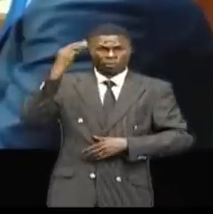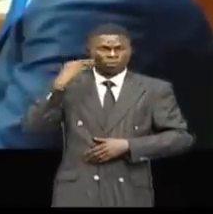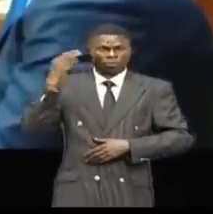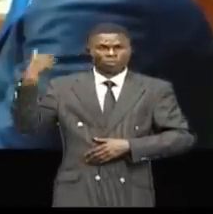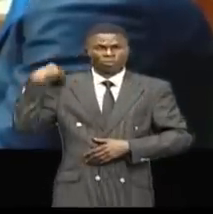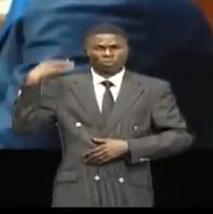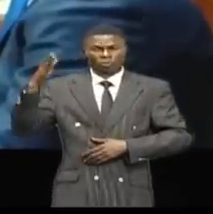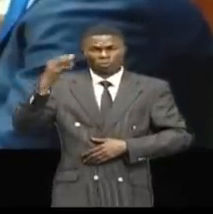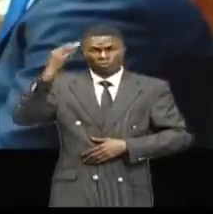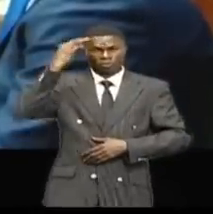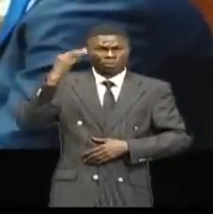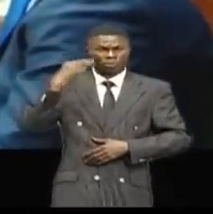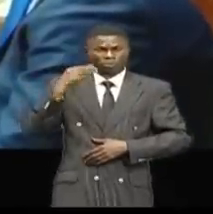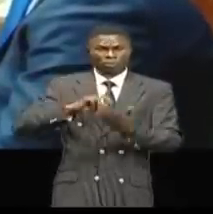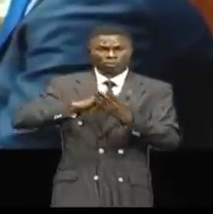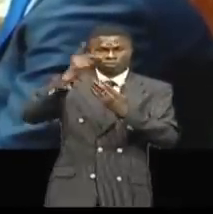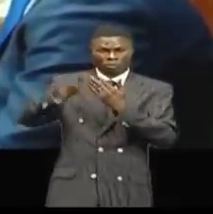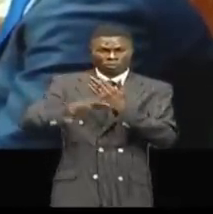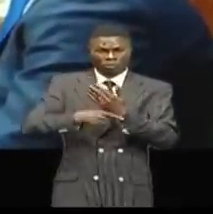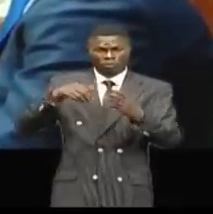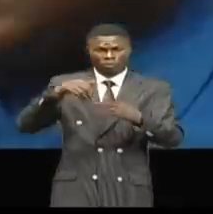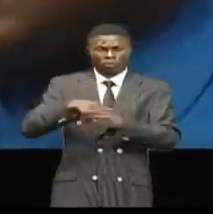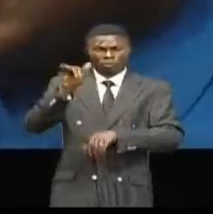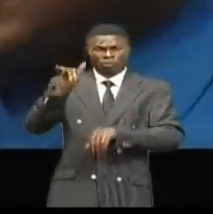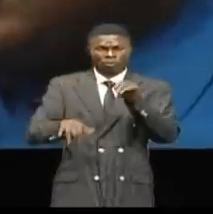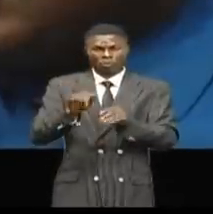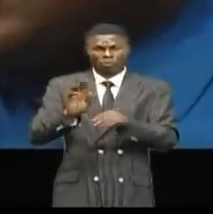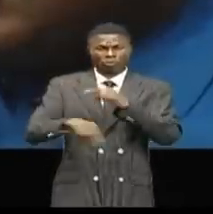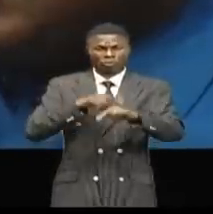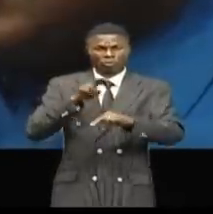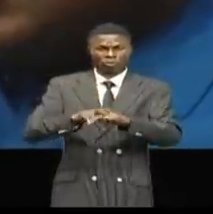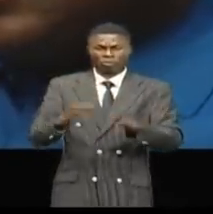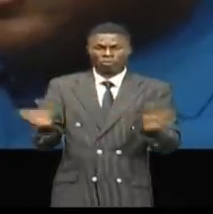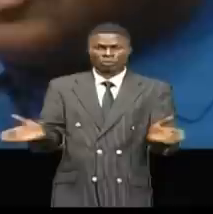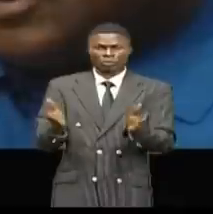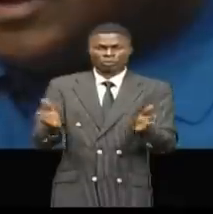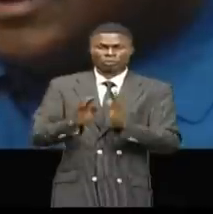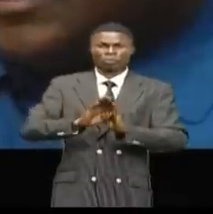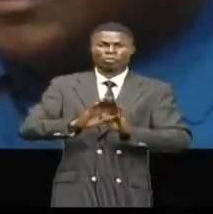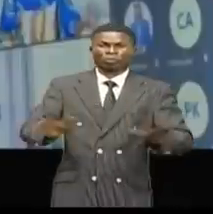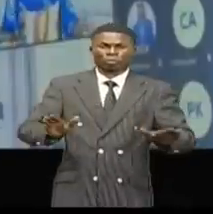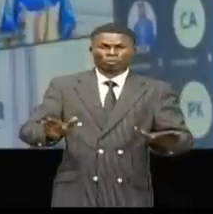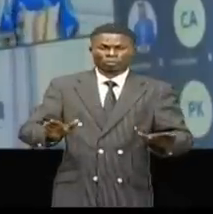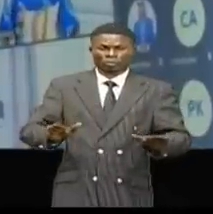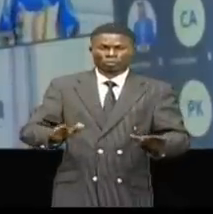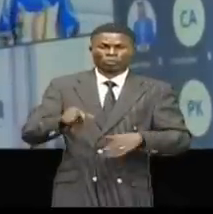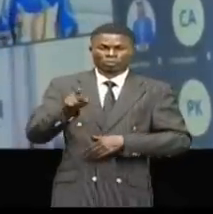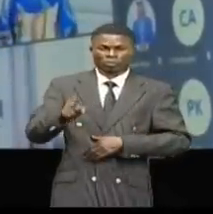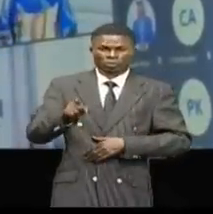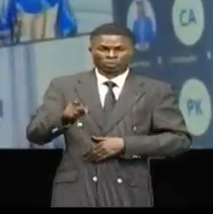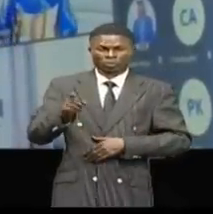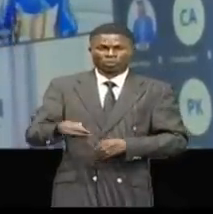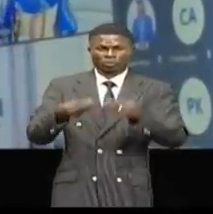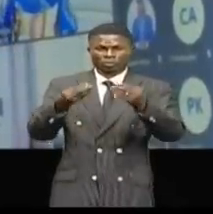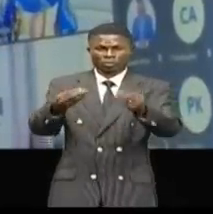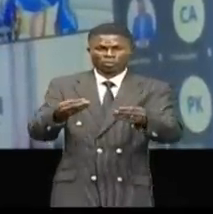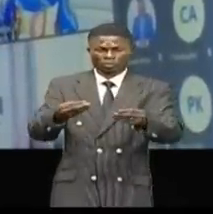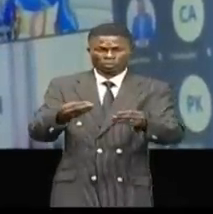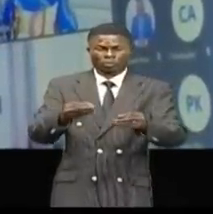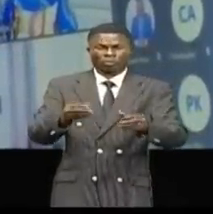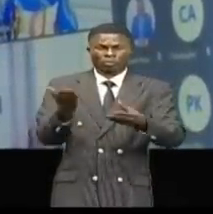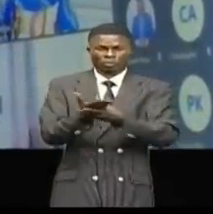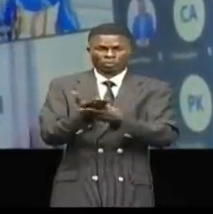d'État, ministre du Plan à travers le secrétariat national pour le renforcement de capacités SENAREC, de mettre en place des modules